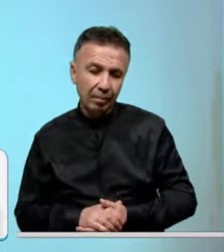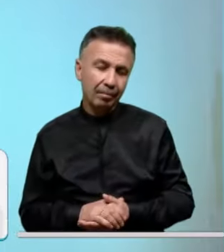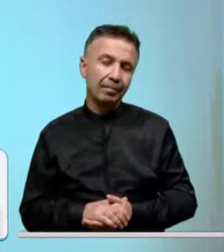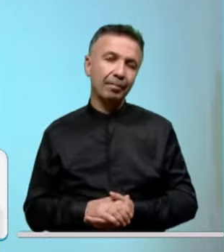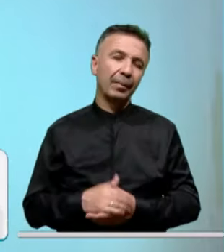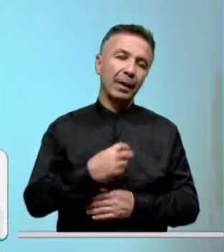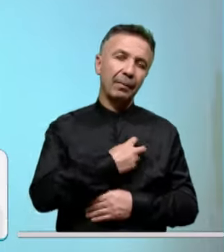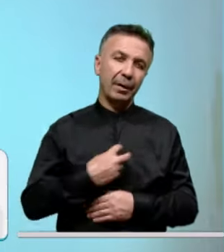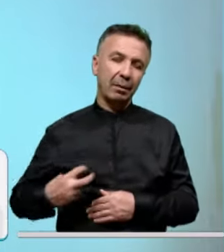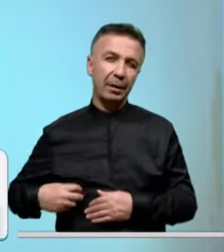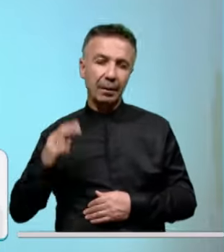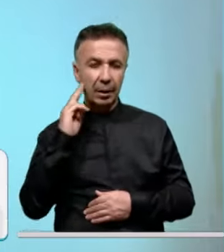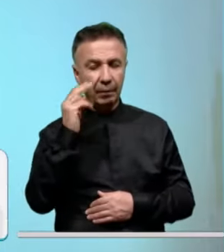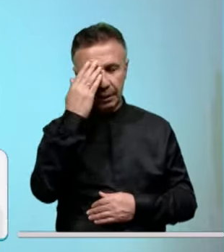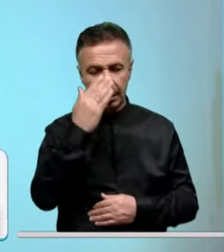hadis-i şeriflerinde